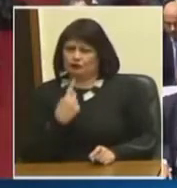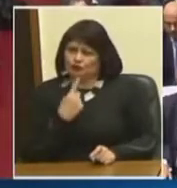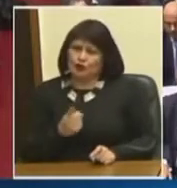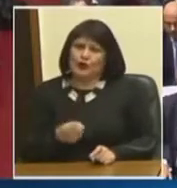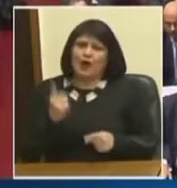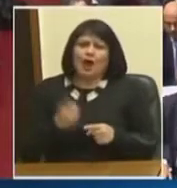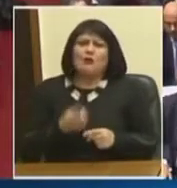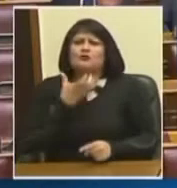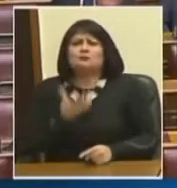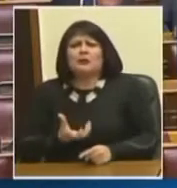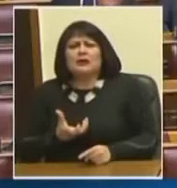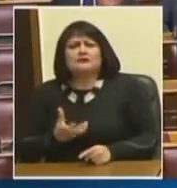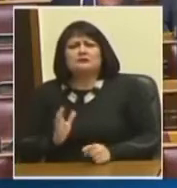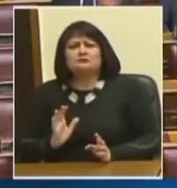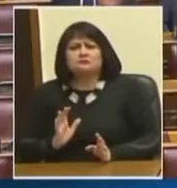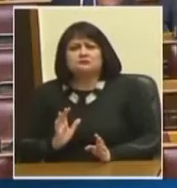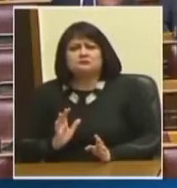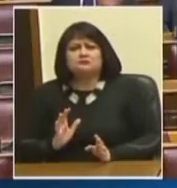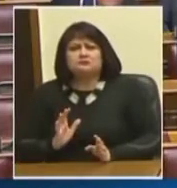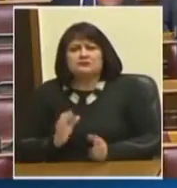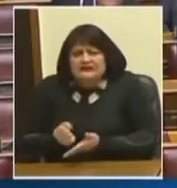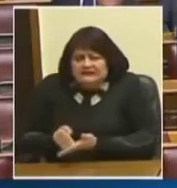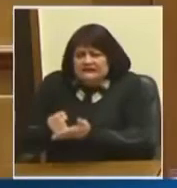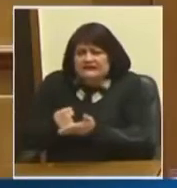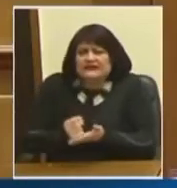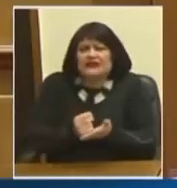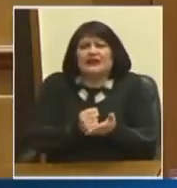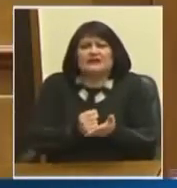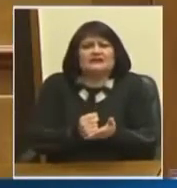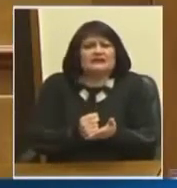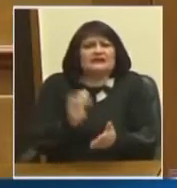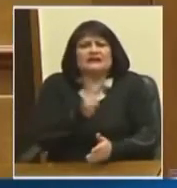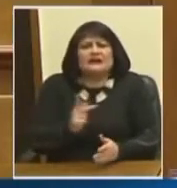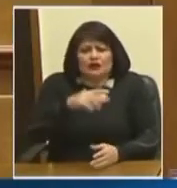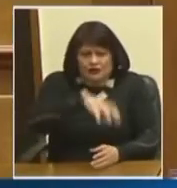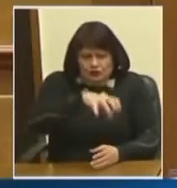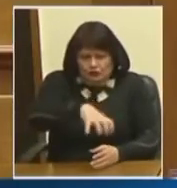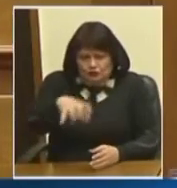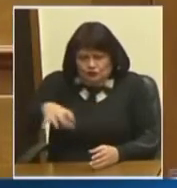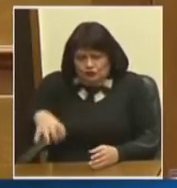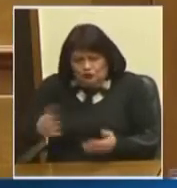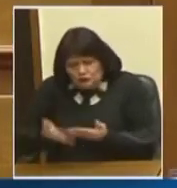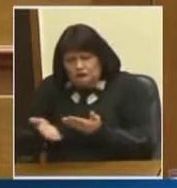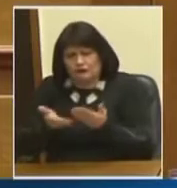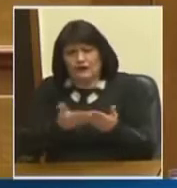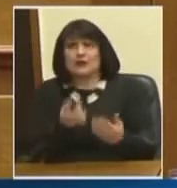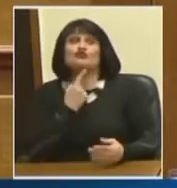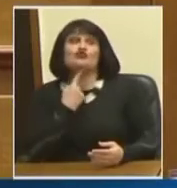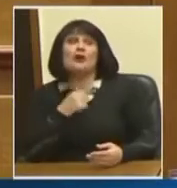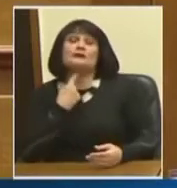Ο απλός ιερέας είναι στήριγμα της κάθε τοπικής κοινωνίας. Είτε αυτό αρέσει σε κάποιους, είτε δεν